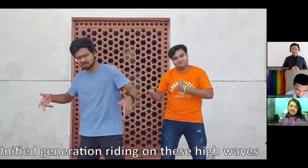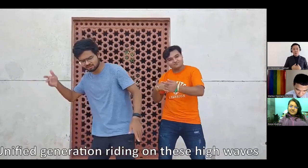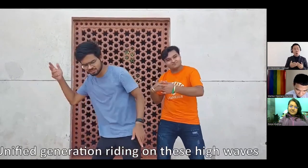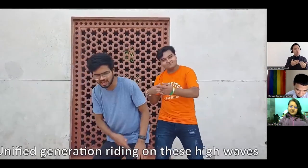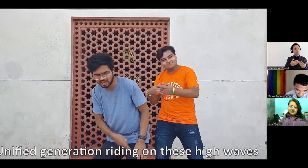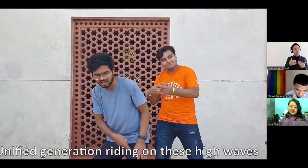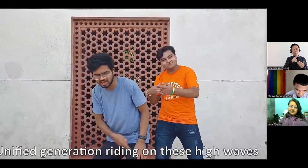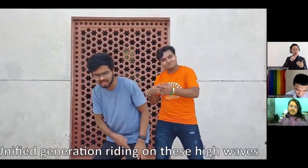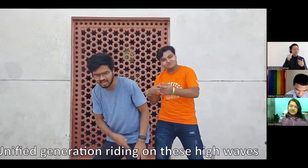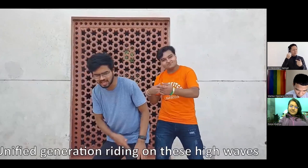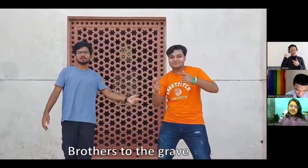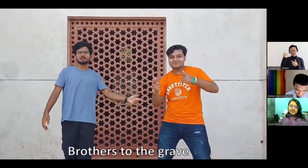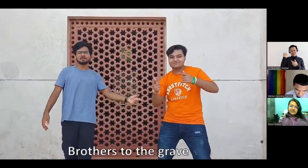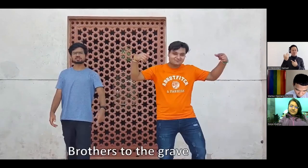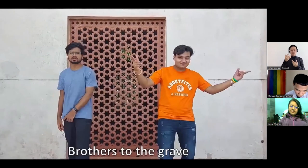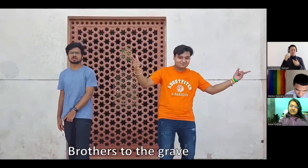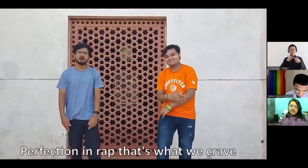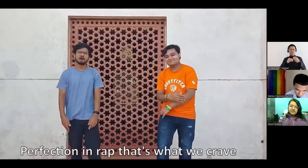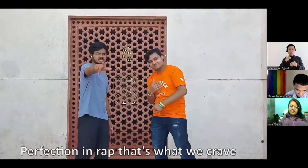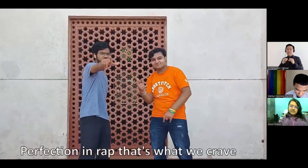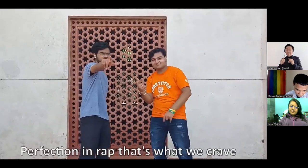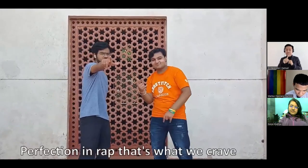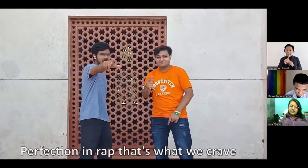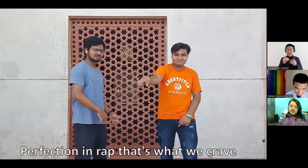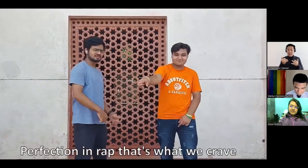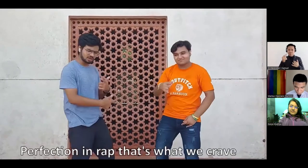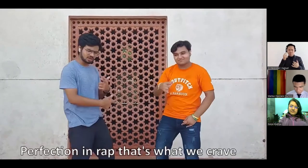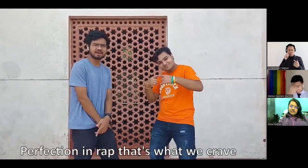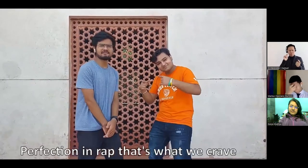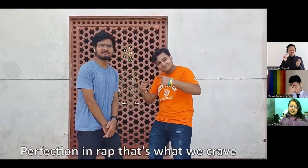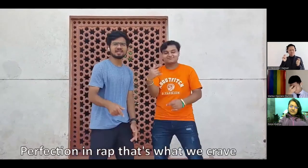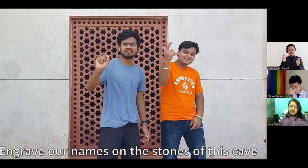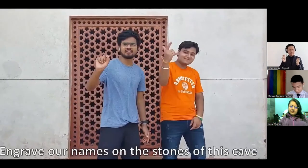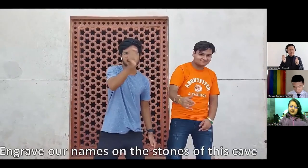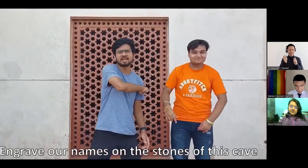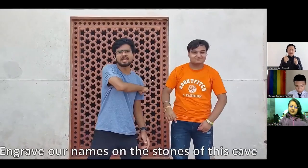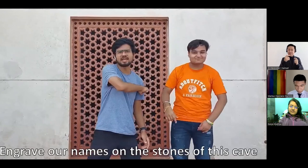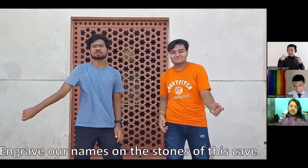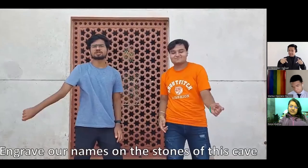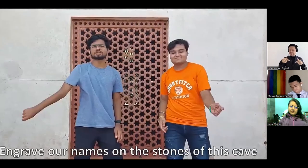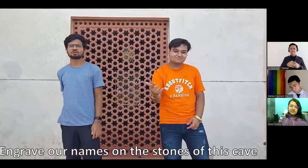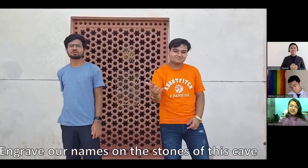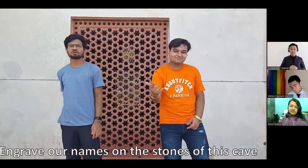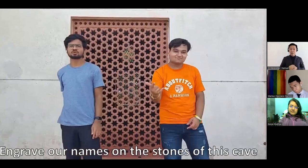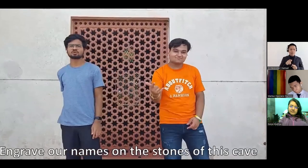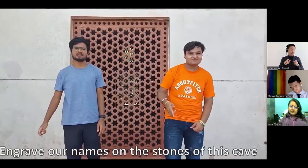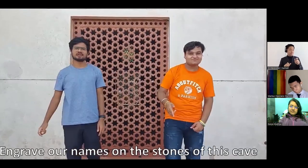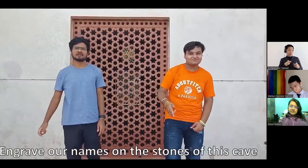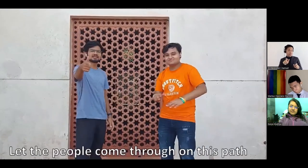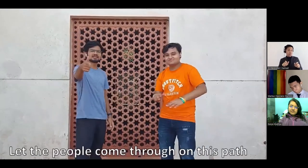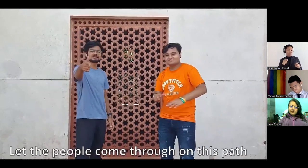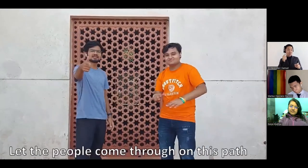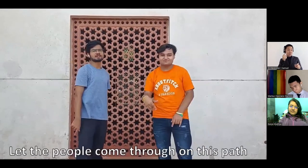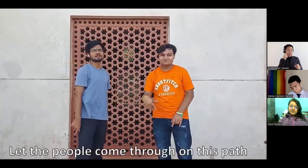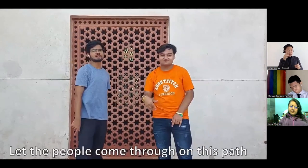to the grave. Perfection in rap, that's what we crave. And engrave our names on the stones of this cave. Let the people come through on this path which we